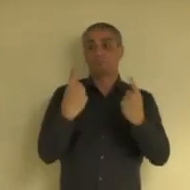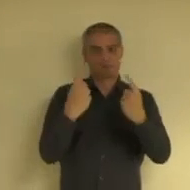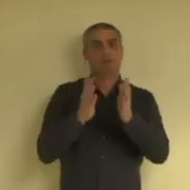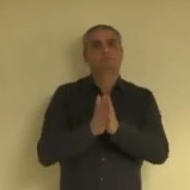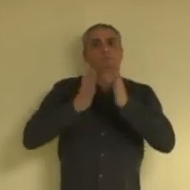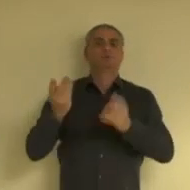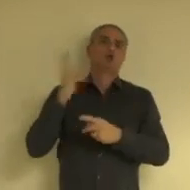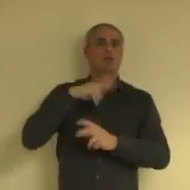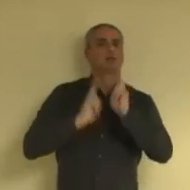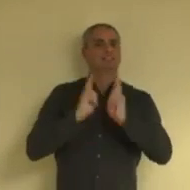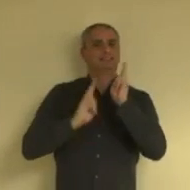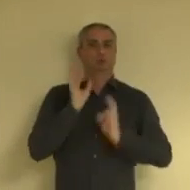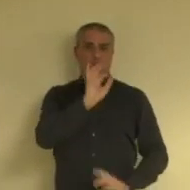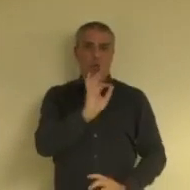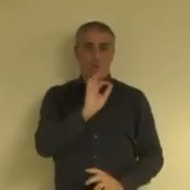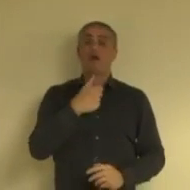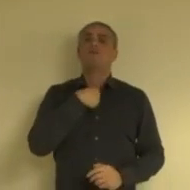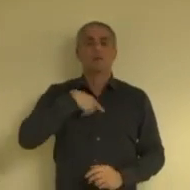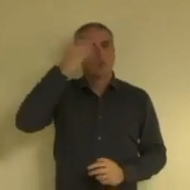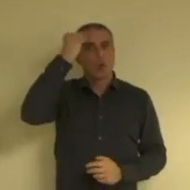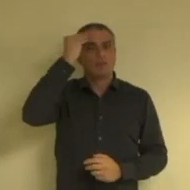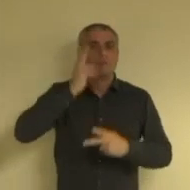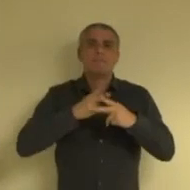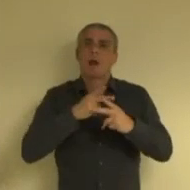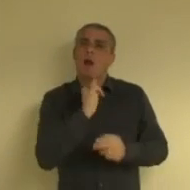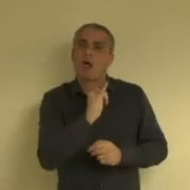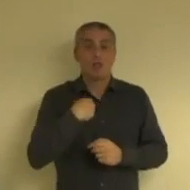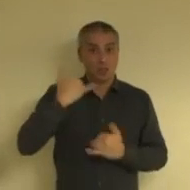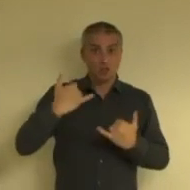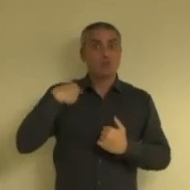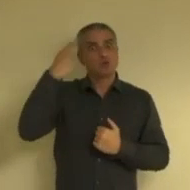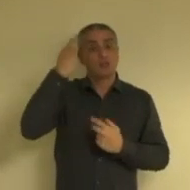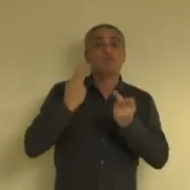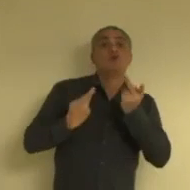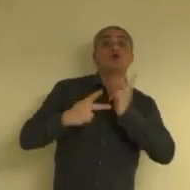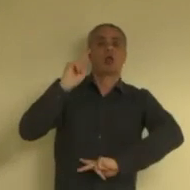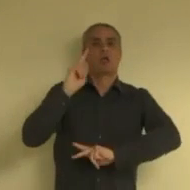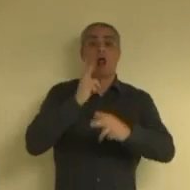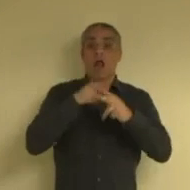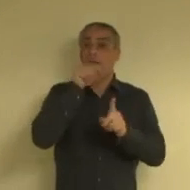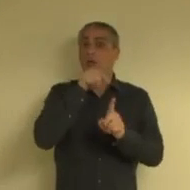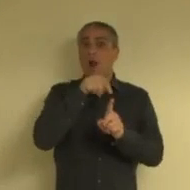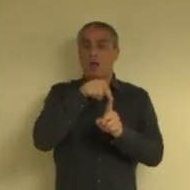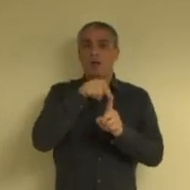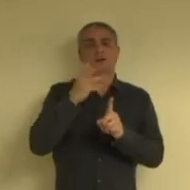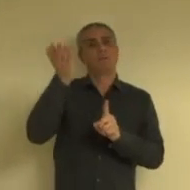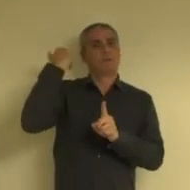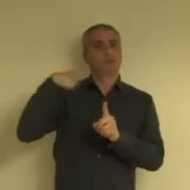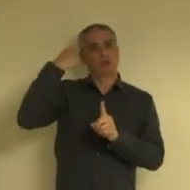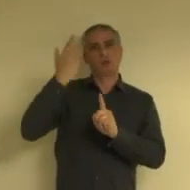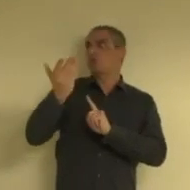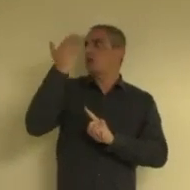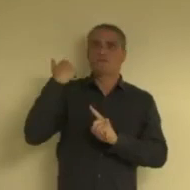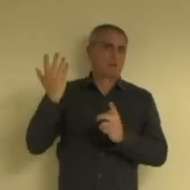בעצמם ומגדילים את כושר הייצור שלהם. ואנחנו לומדים את המחלה, אנחנו יודעים היום הרבה יותר על המחלה ממה